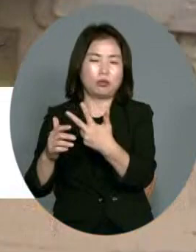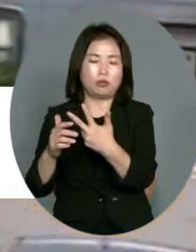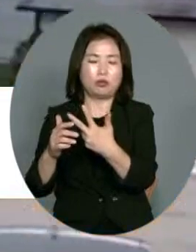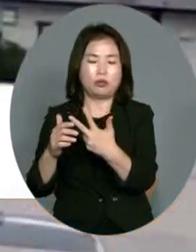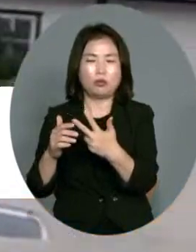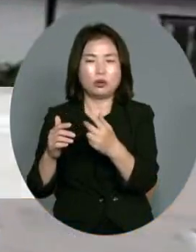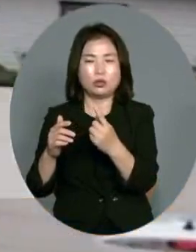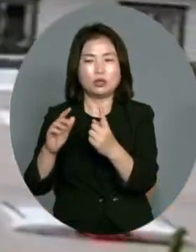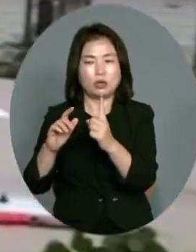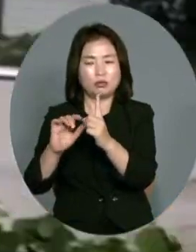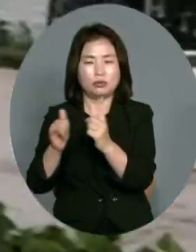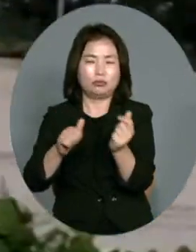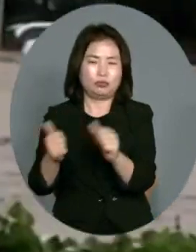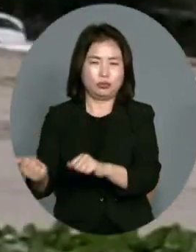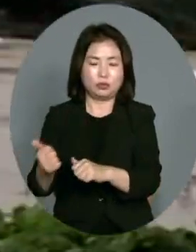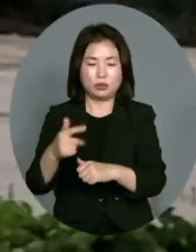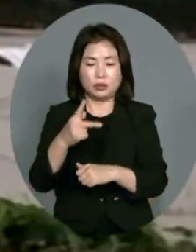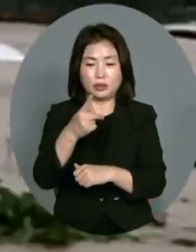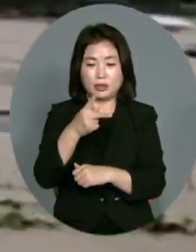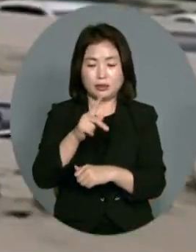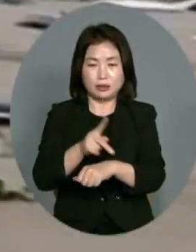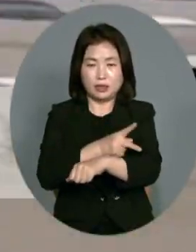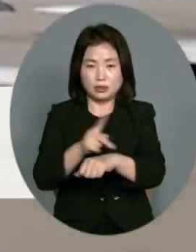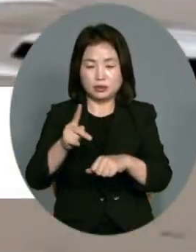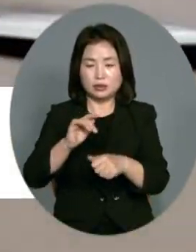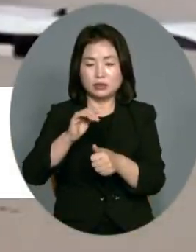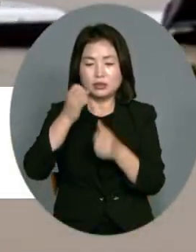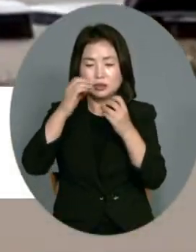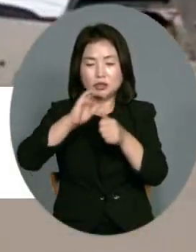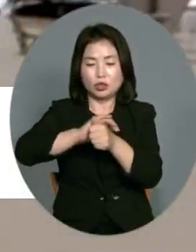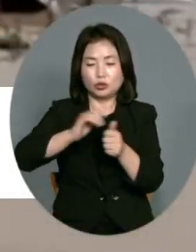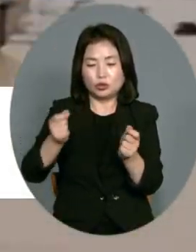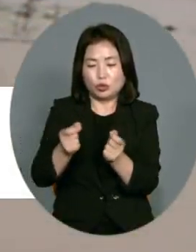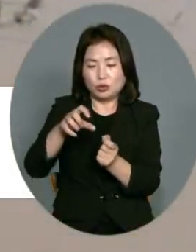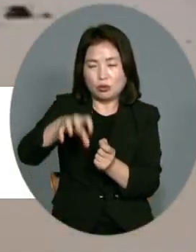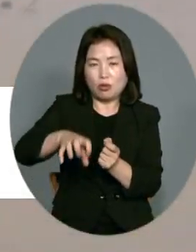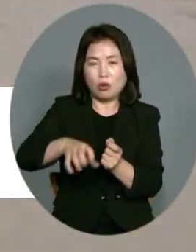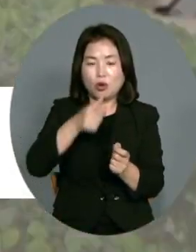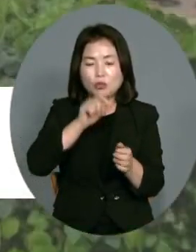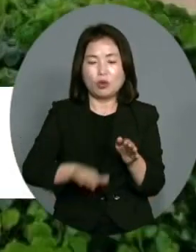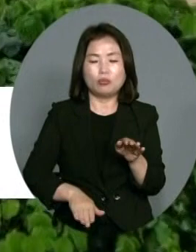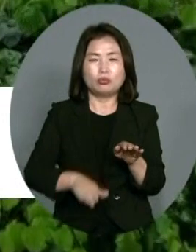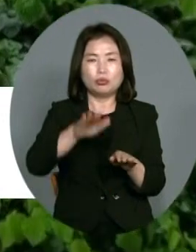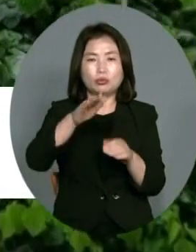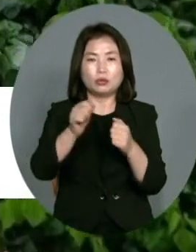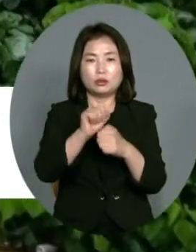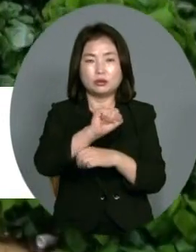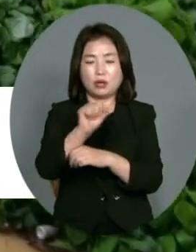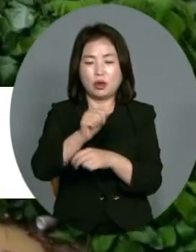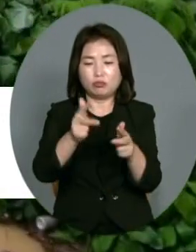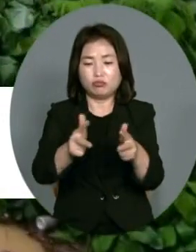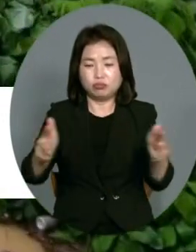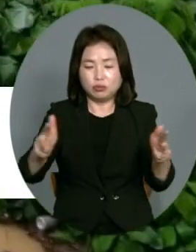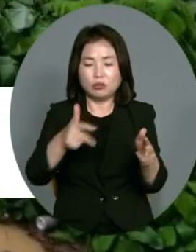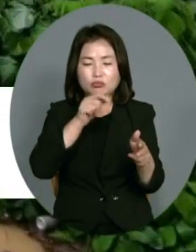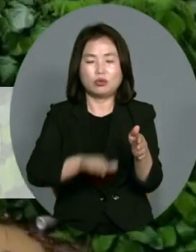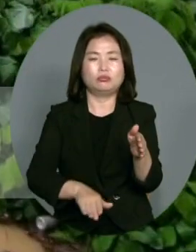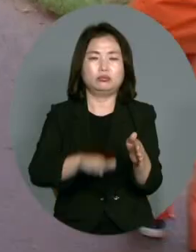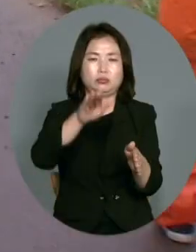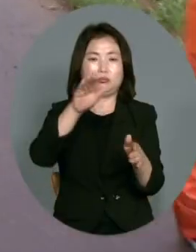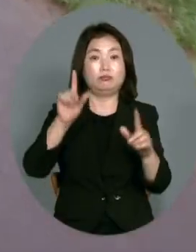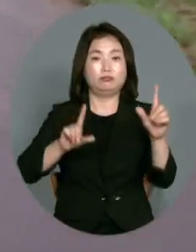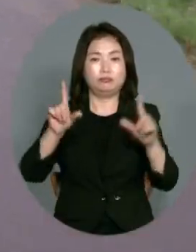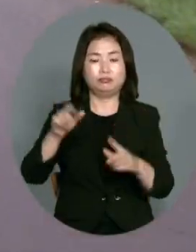숨졌습니다. KTX 신경주역 인근 주차장에서도 많은 양의 빗물이 차면서 주차된 차들이